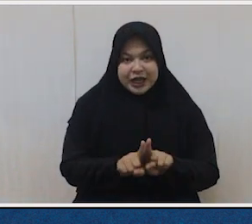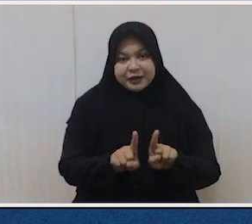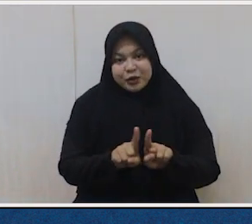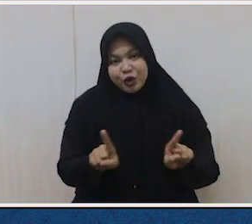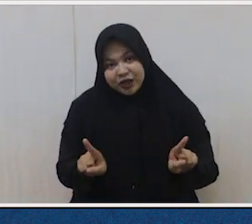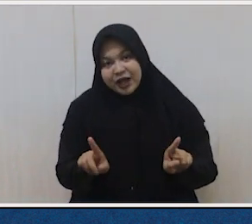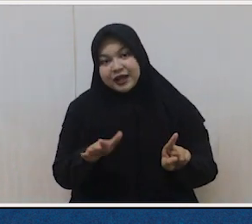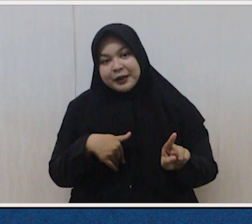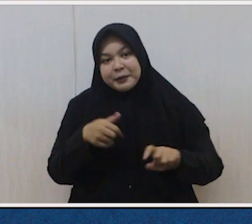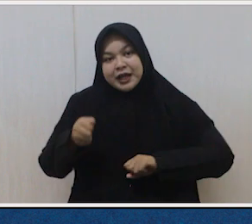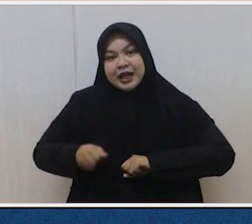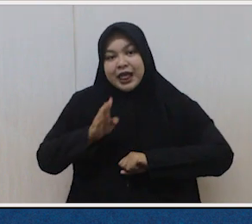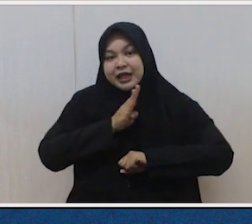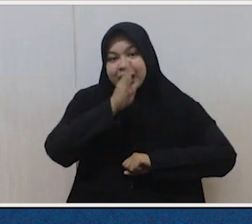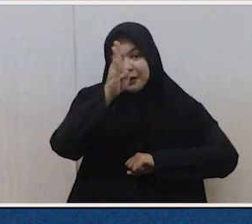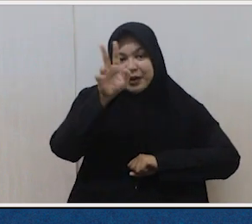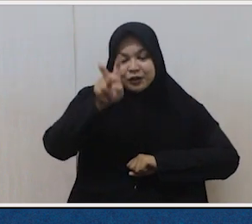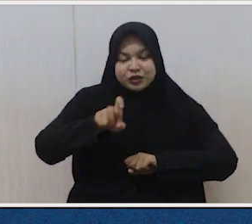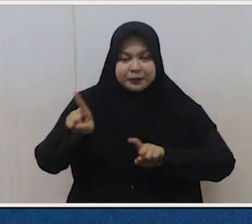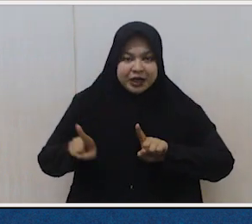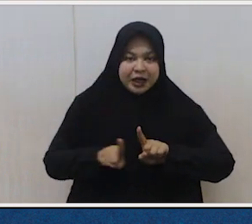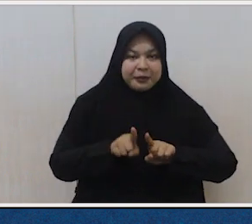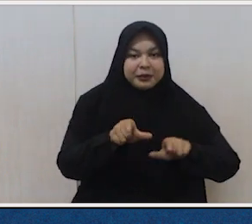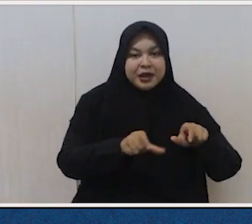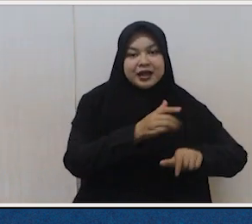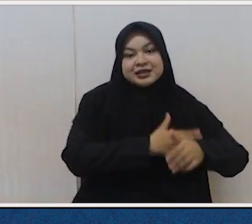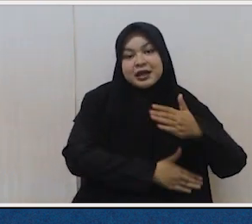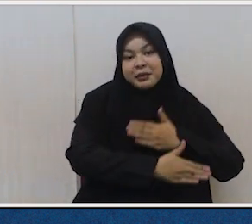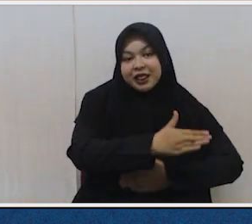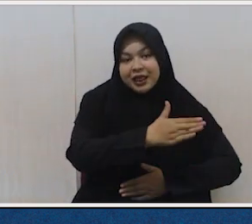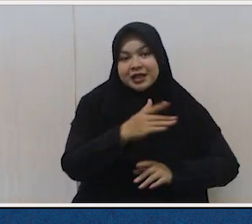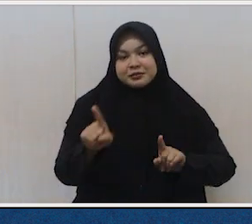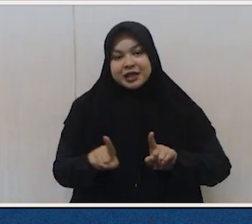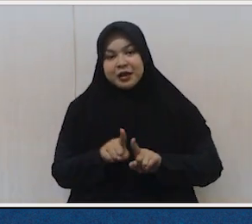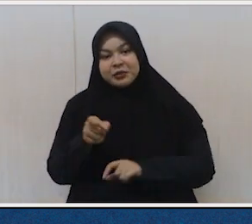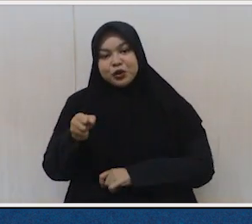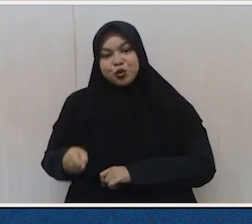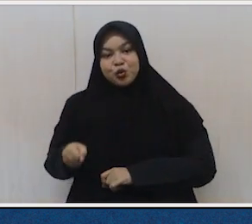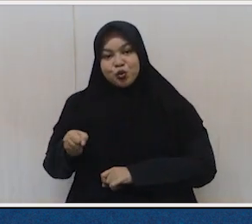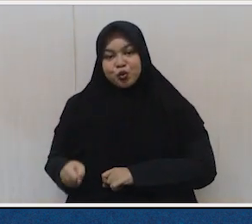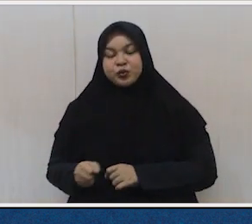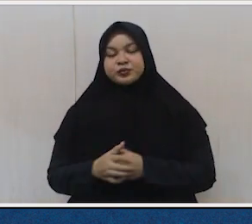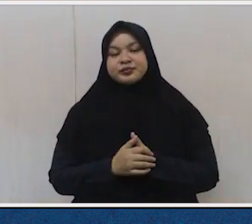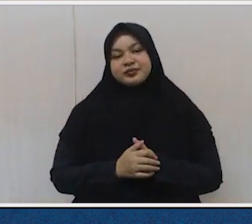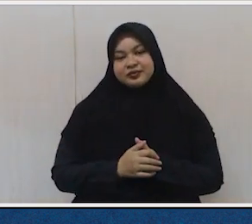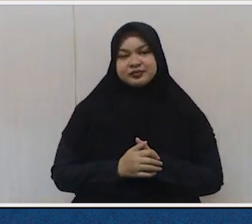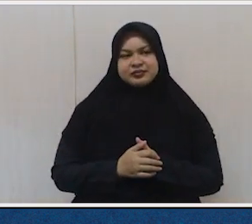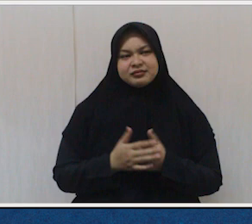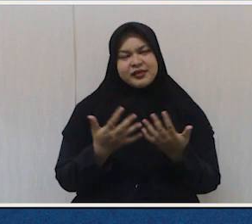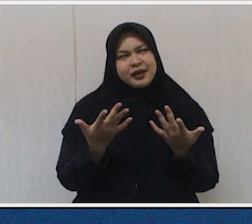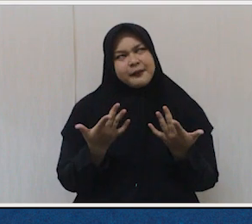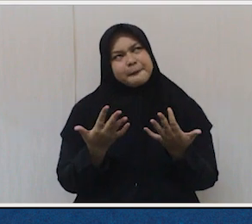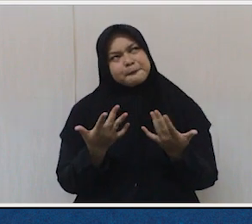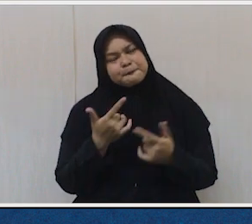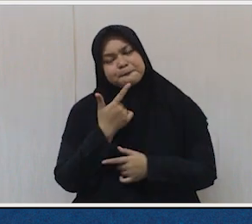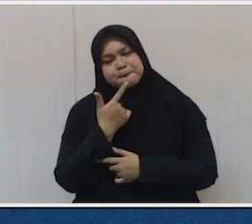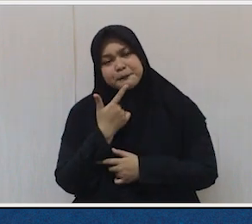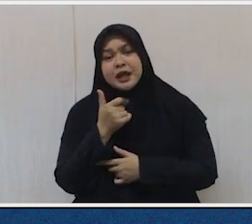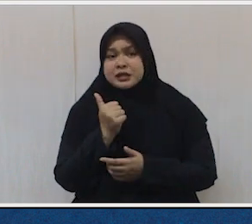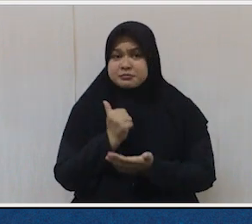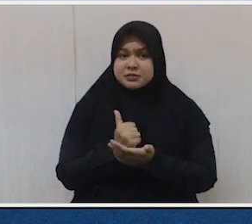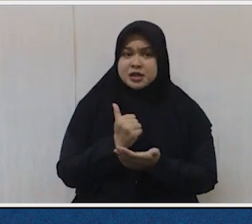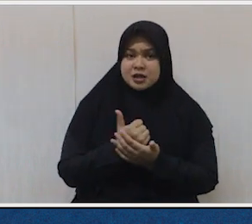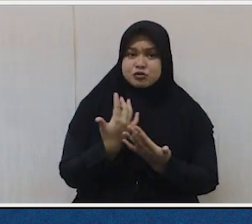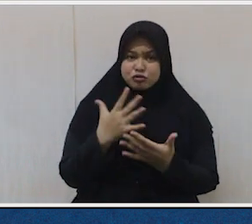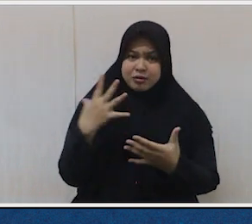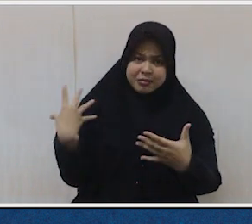betul harus ada pendamping disabilitas pendamping hukum begitu kan jadi ee apa namanya ya